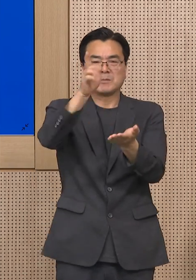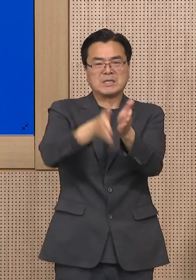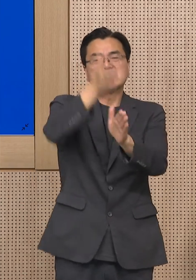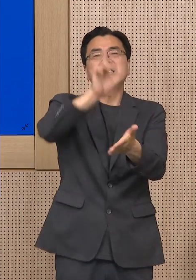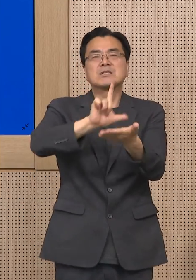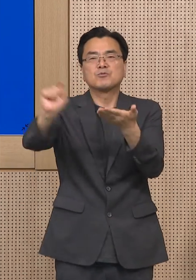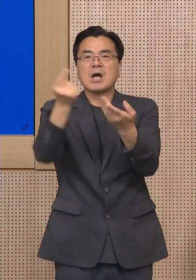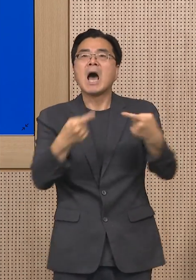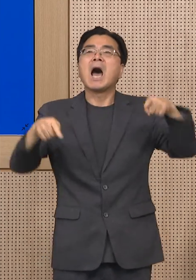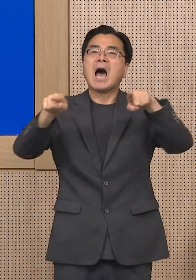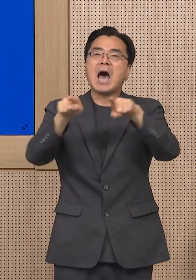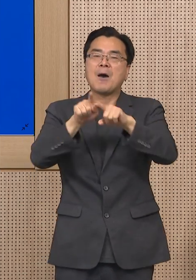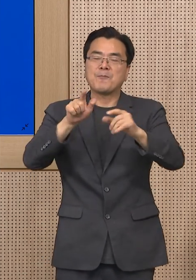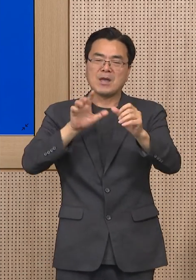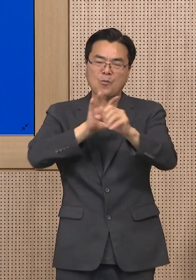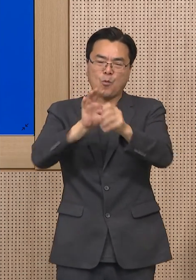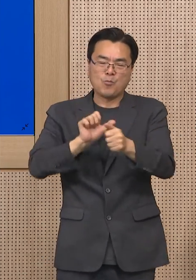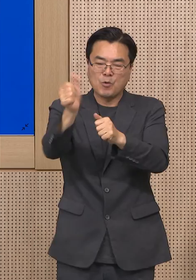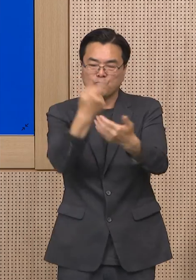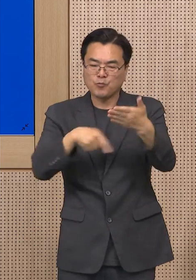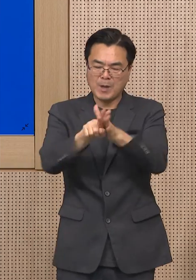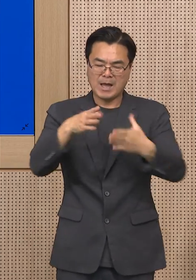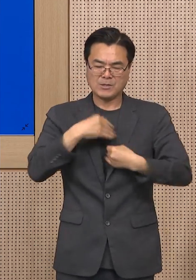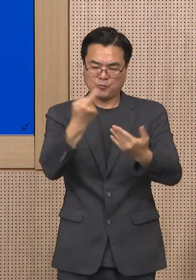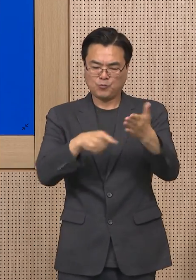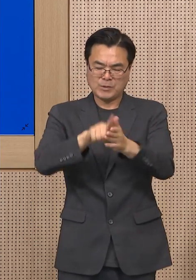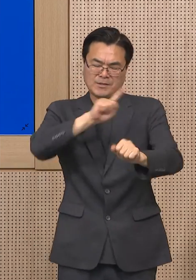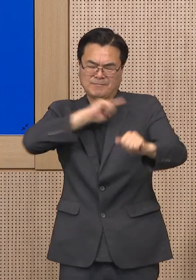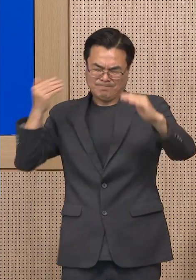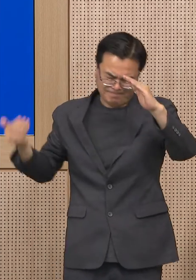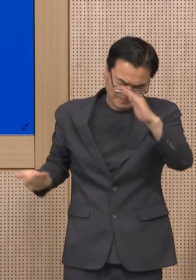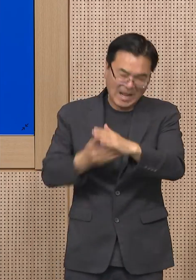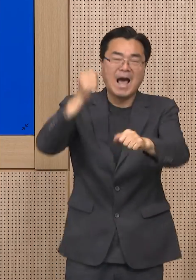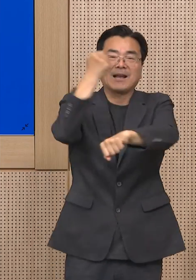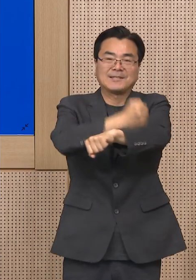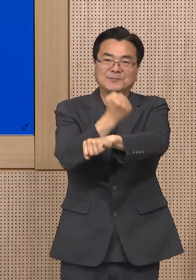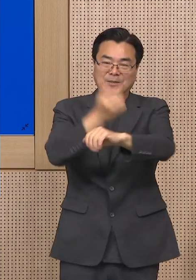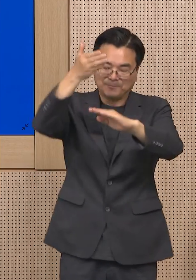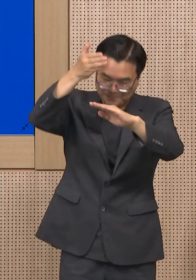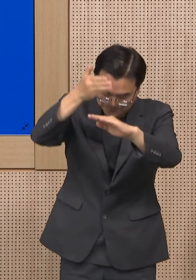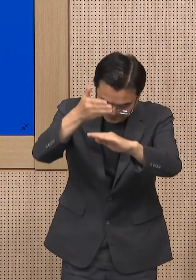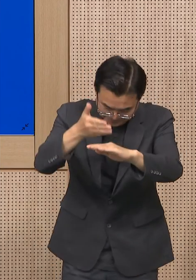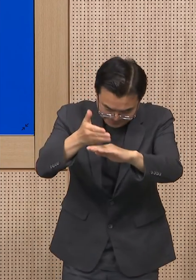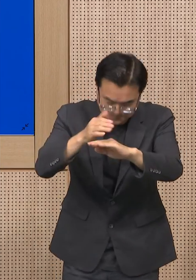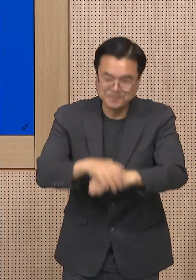시군과 함께 코로나19 극복과 도민의 안전을 위해서 최선을 다하겠습니다. 감사합니다.